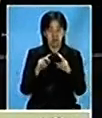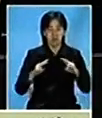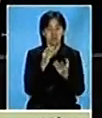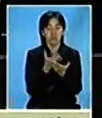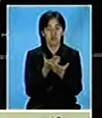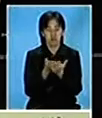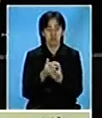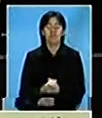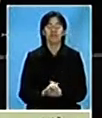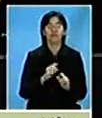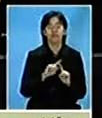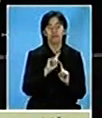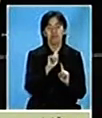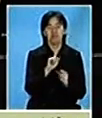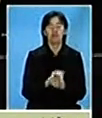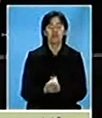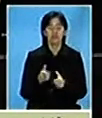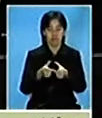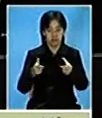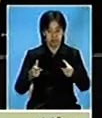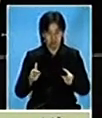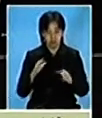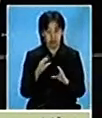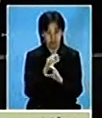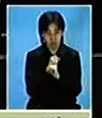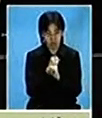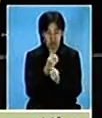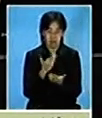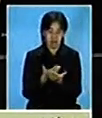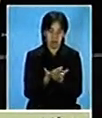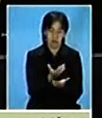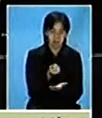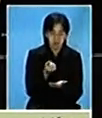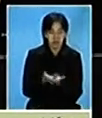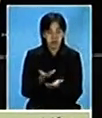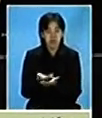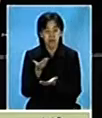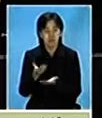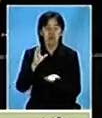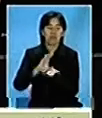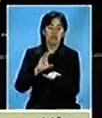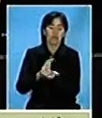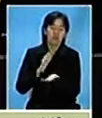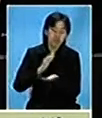ฉบับที่1รายงานการรับและการใช้จ่ายเงินของกองทุนเพื่อชำระคืน